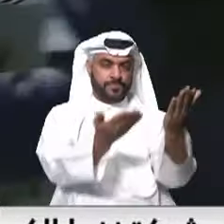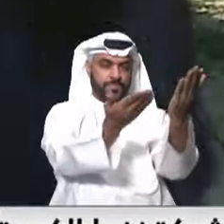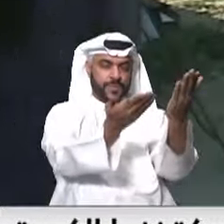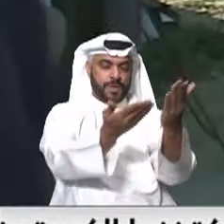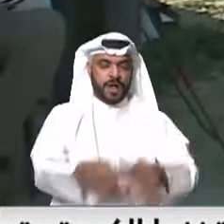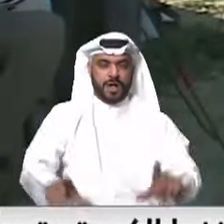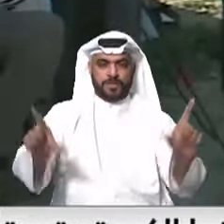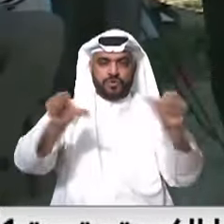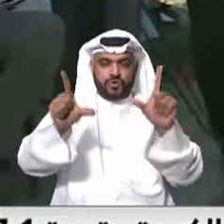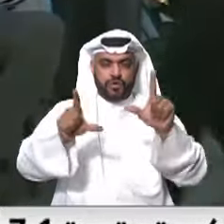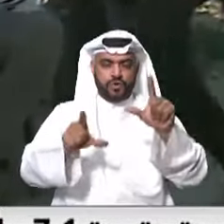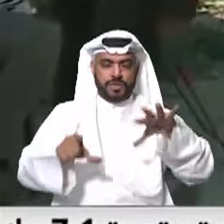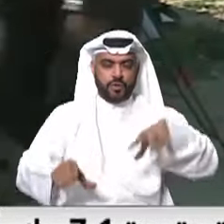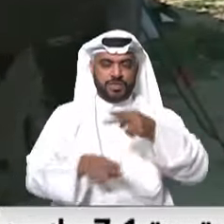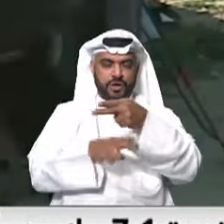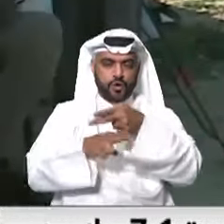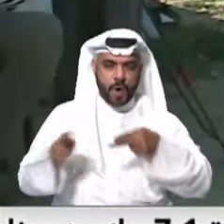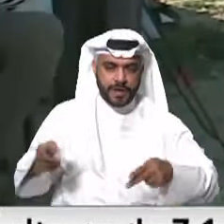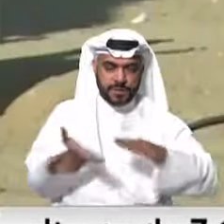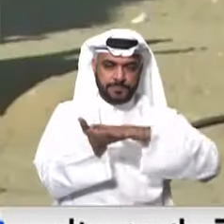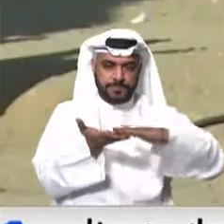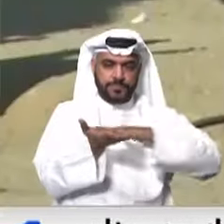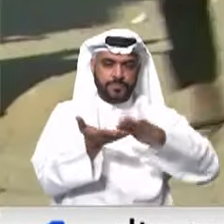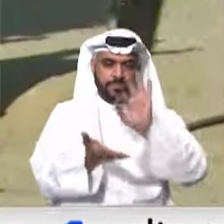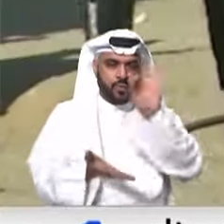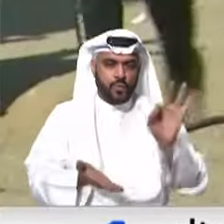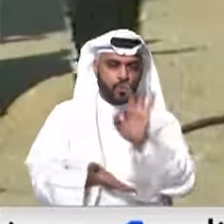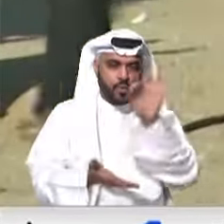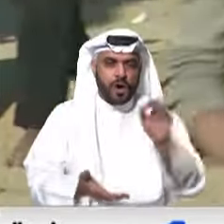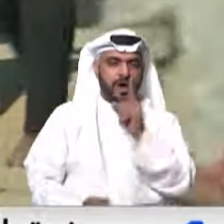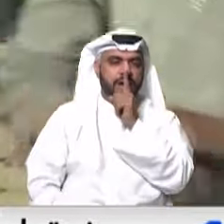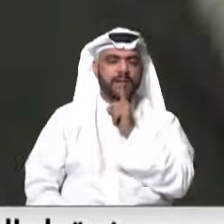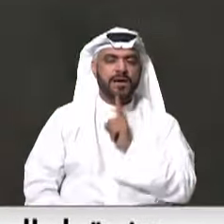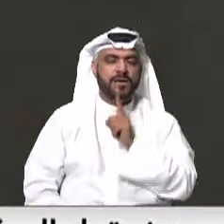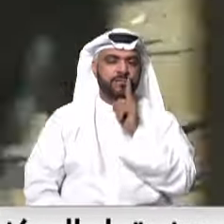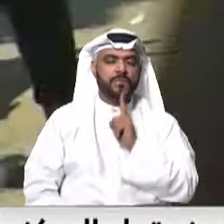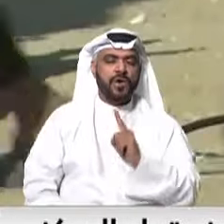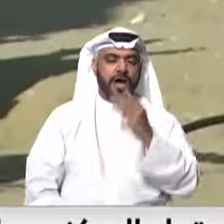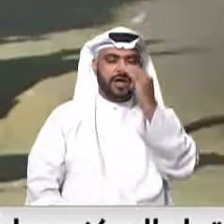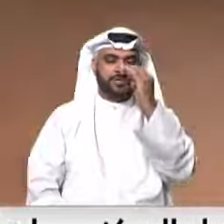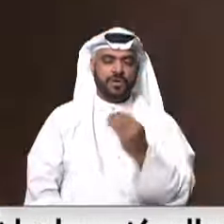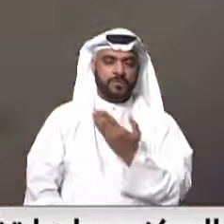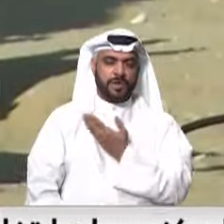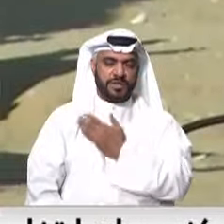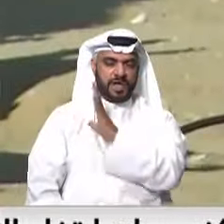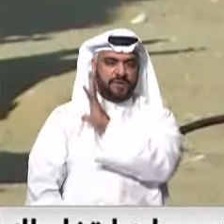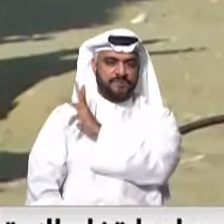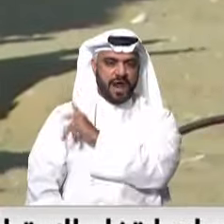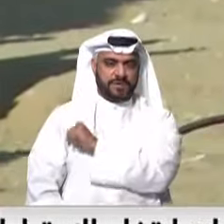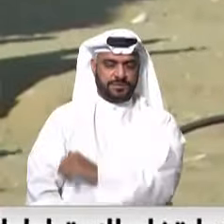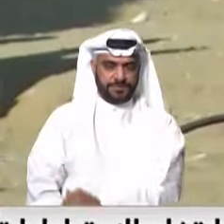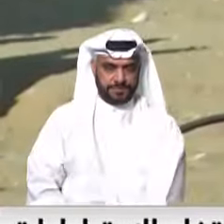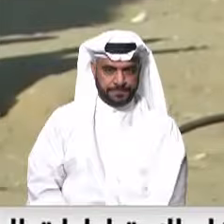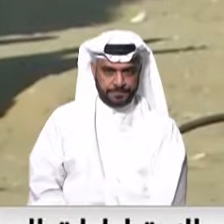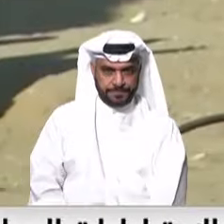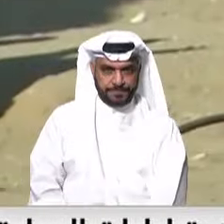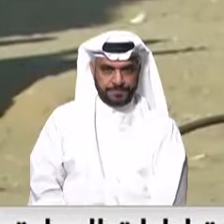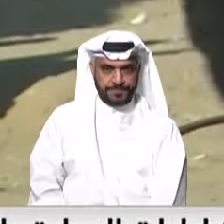أبو كويك، تلفزيون دولة الكويت، من مدينة رفح جنوبي قطاع غزة، فلسطين.